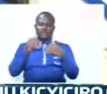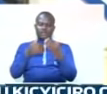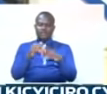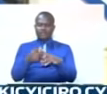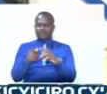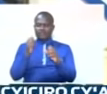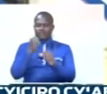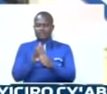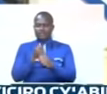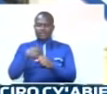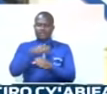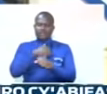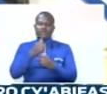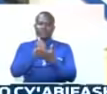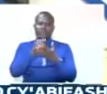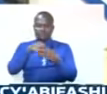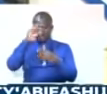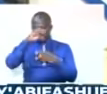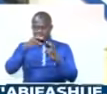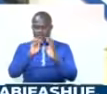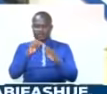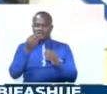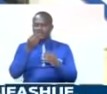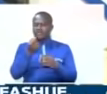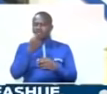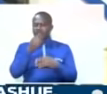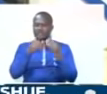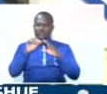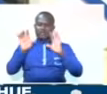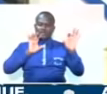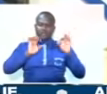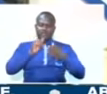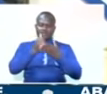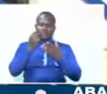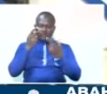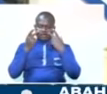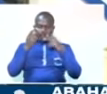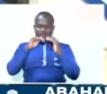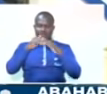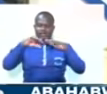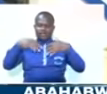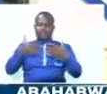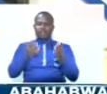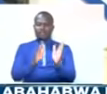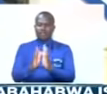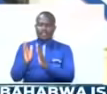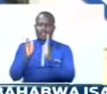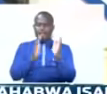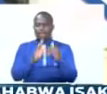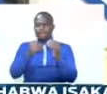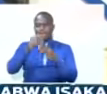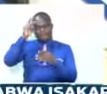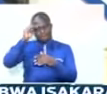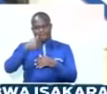bakoraga twabafasha mu gushaka uburyo twabona nk'imbuto z'indobanure twabafasha gushaka uburyo twabona gutunganya ubumenyi